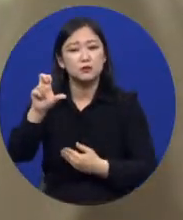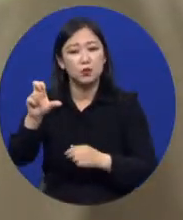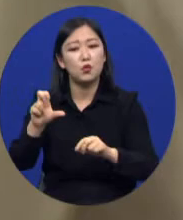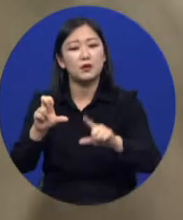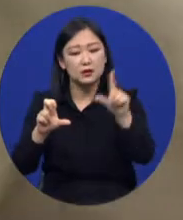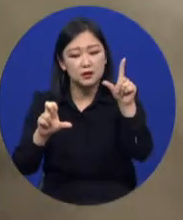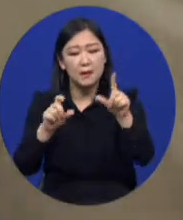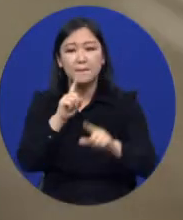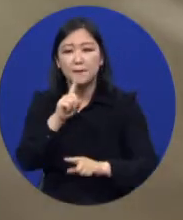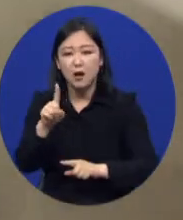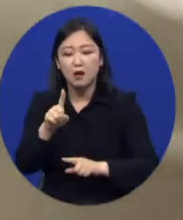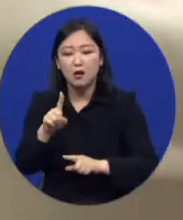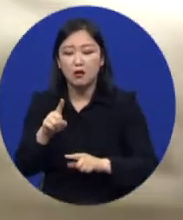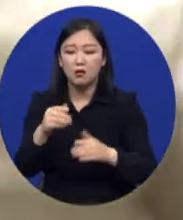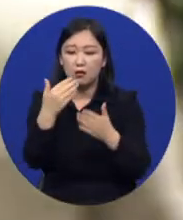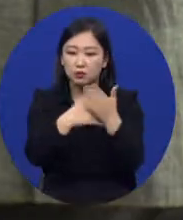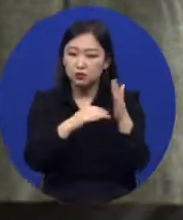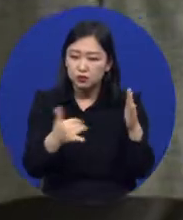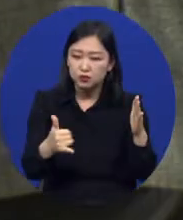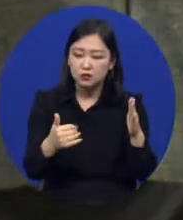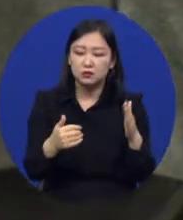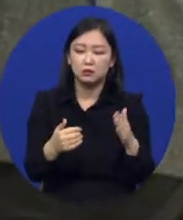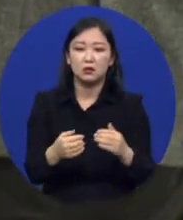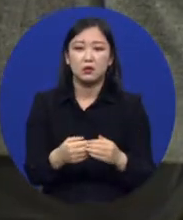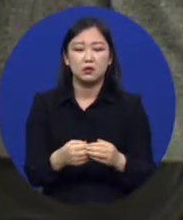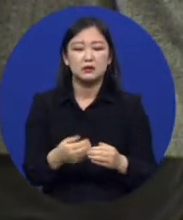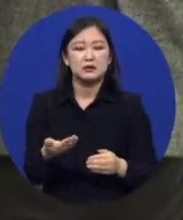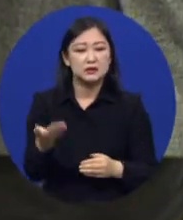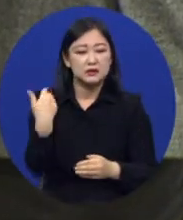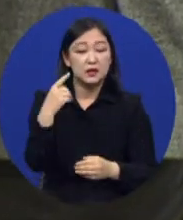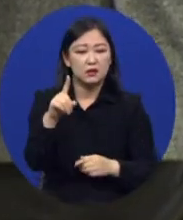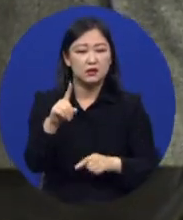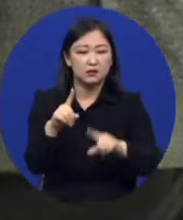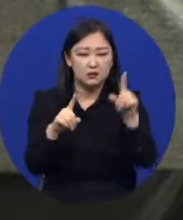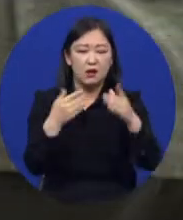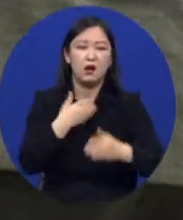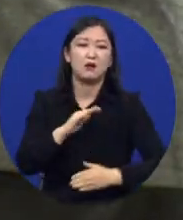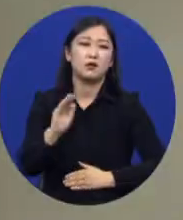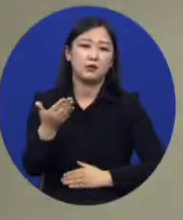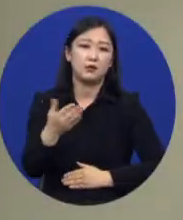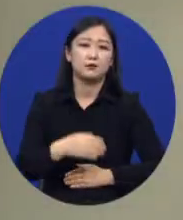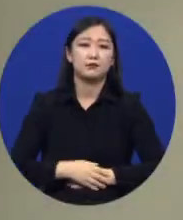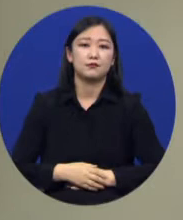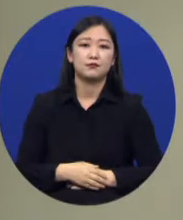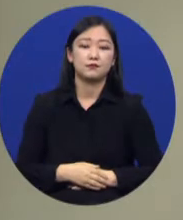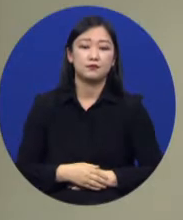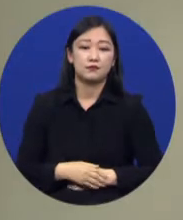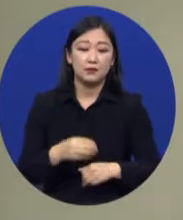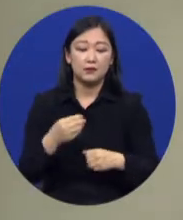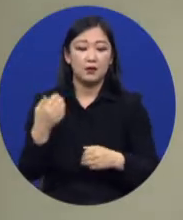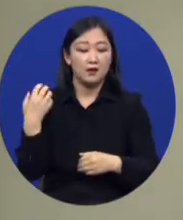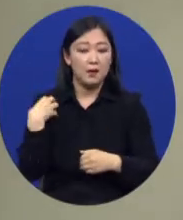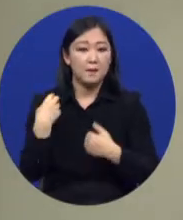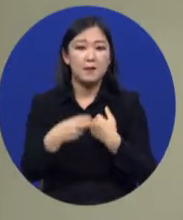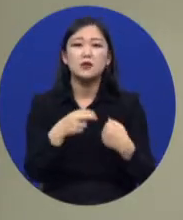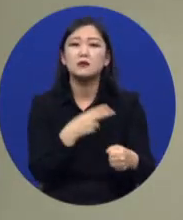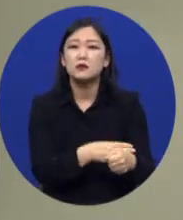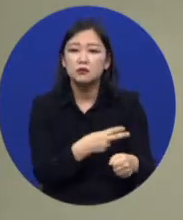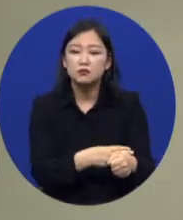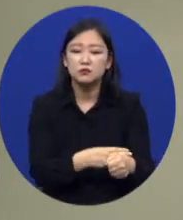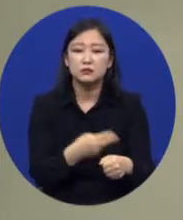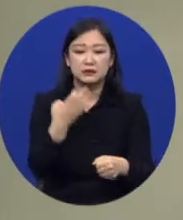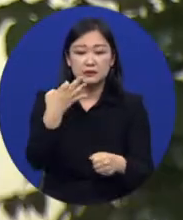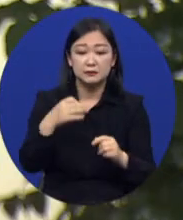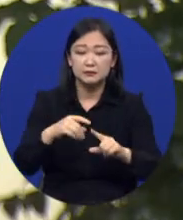했지만 유족은 그보다 일주일 뒤인 지난 1일에 서야 알게 됐다 고 밝혔습니다 담당의사가 지난달 14일에